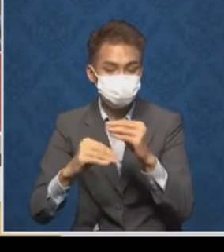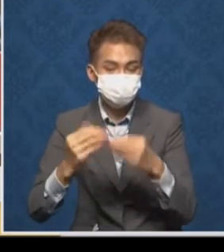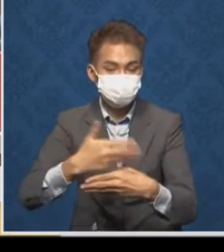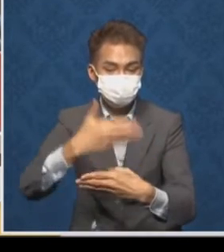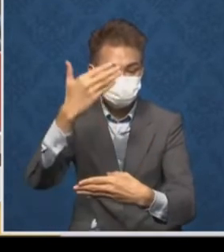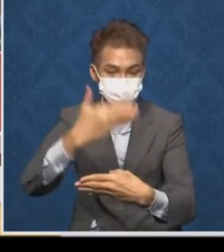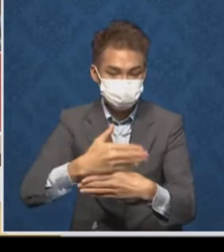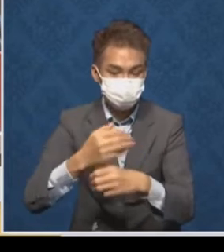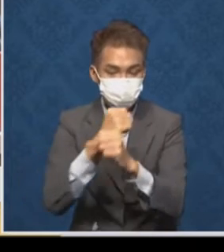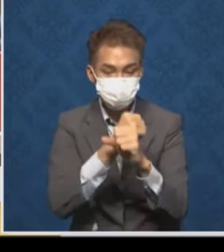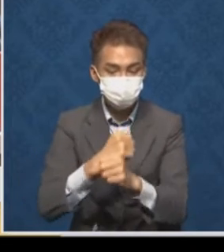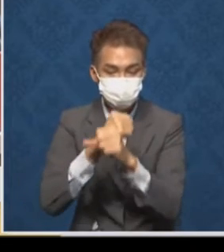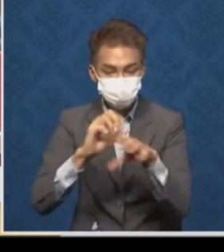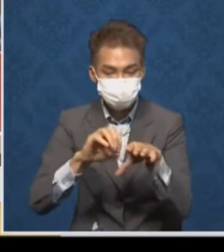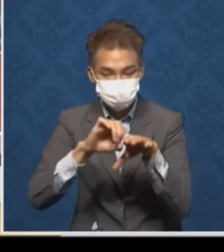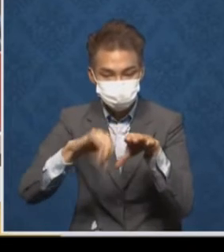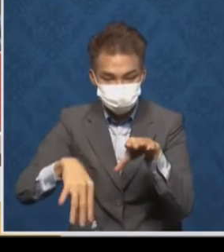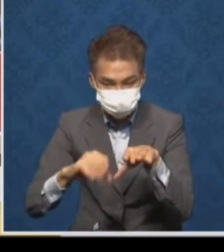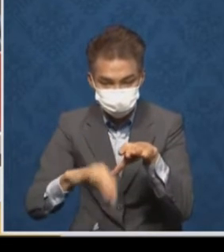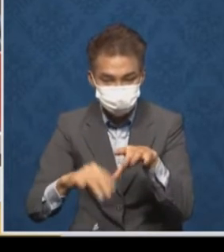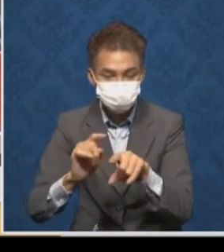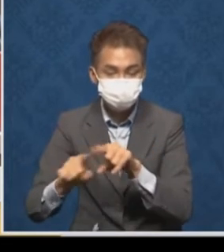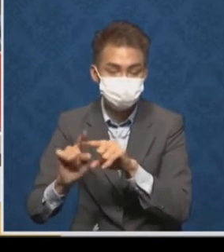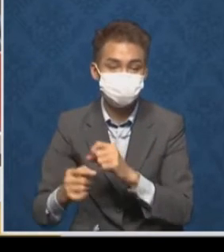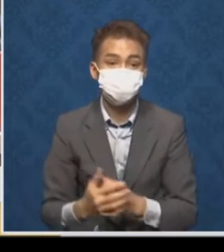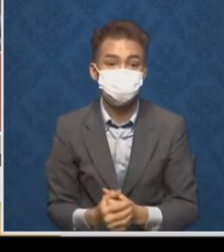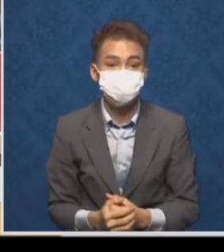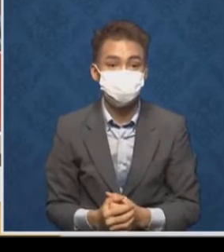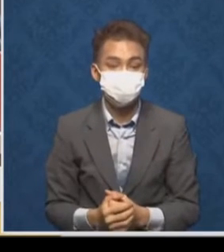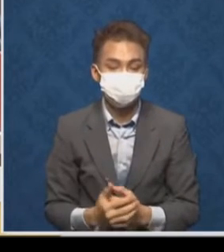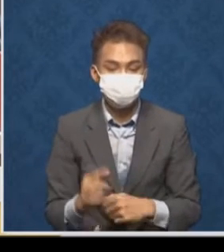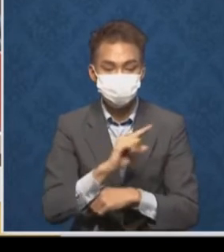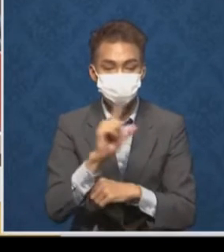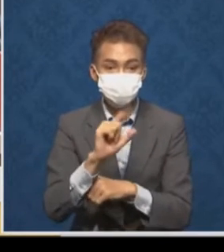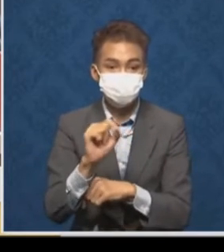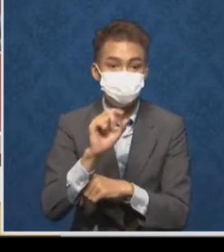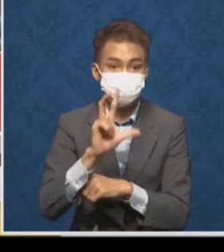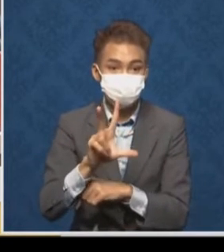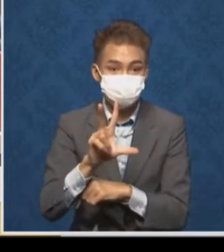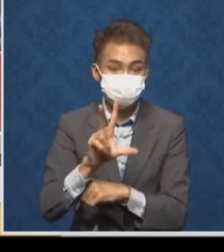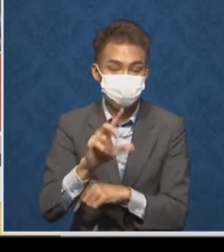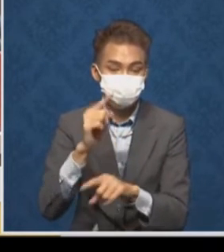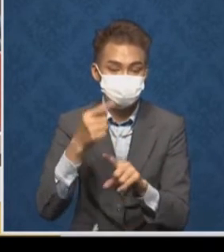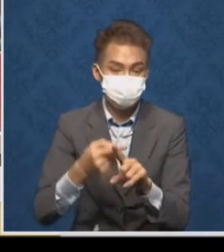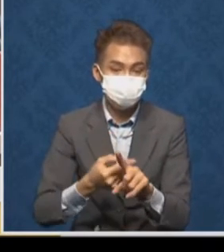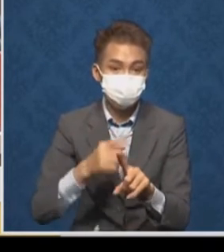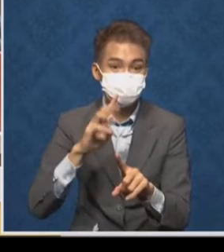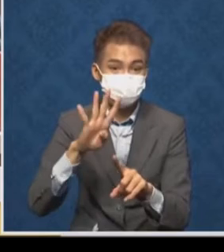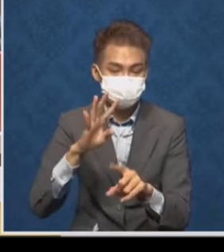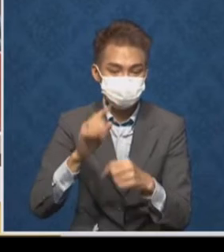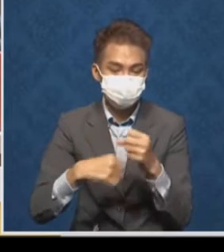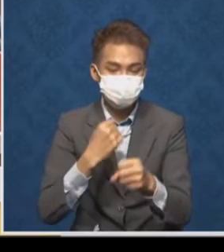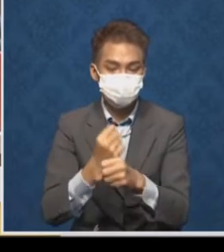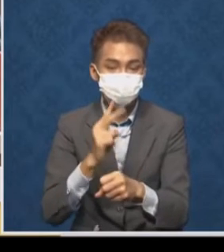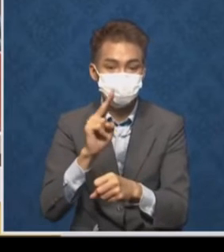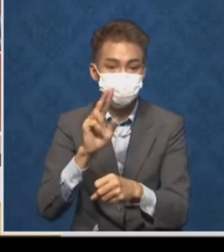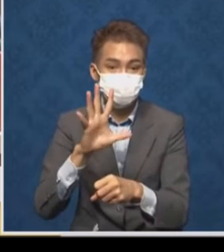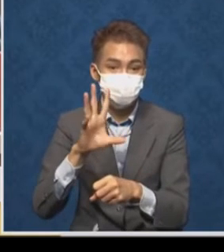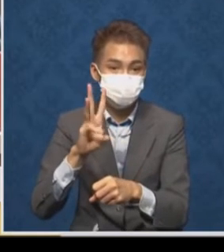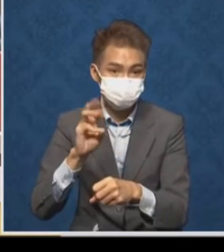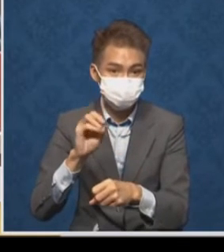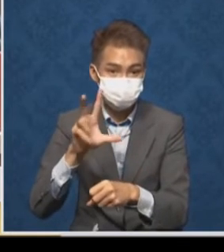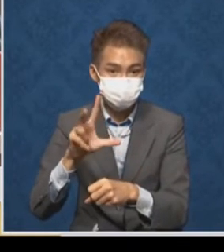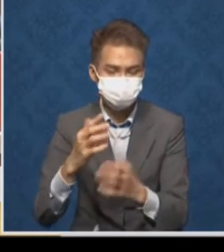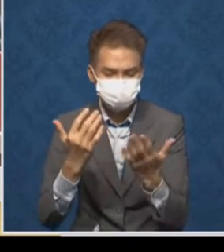รุดเนี่ยนะครับในบริเวณดังกล่าวนะครับในช่วง23เมษายน63ก็คือหลังจากหารือมาแล้วทางโยธาธิการก็ได้ดำเนิน